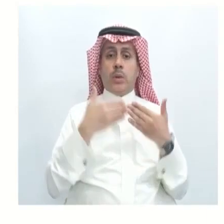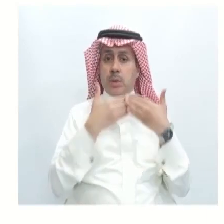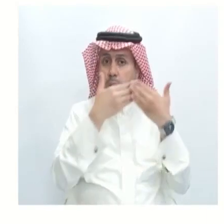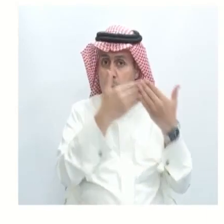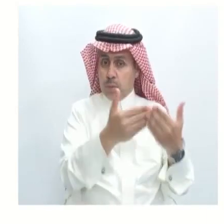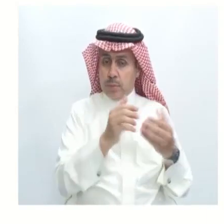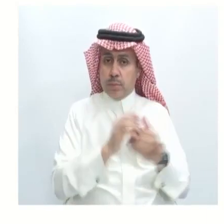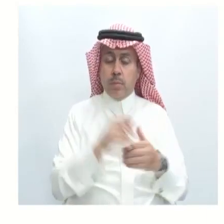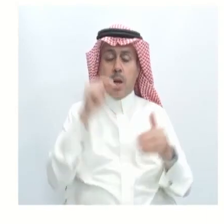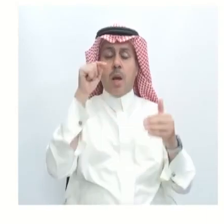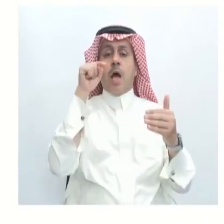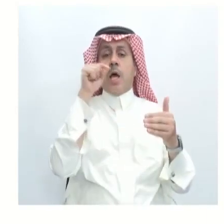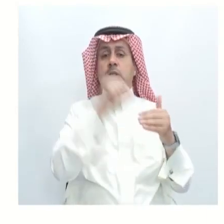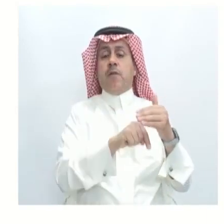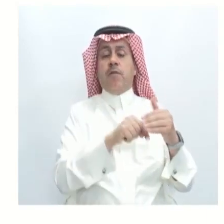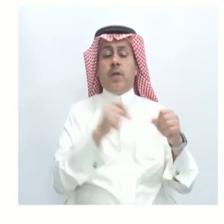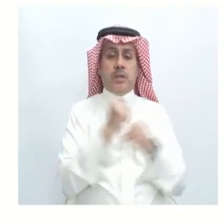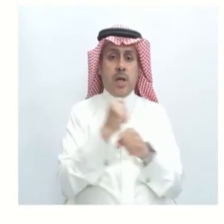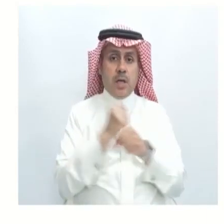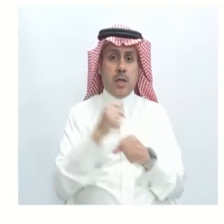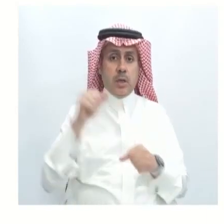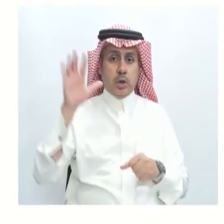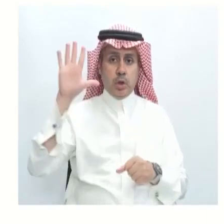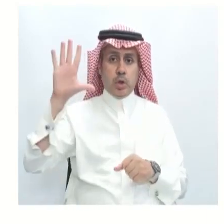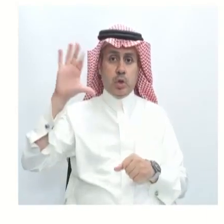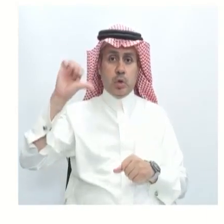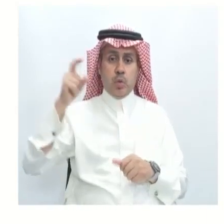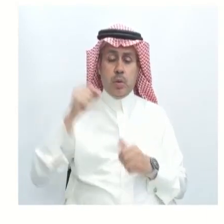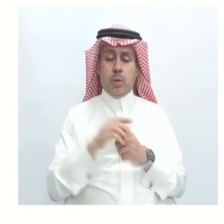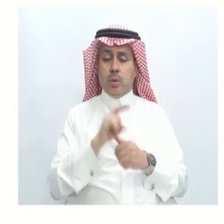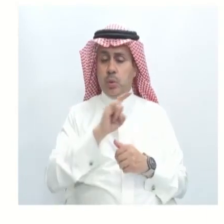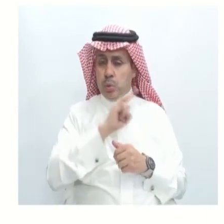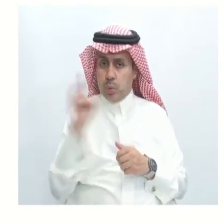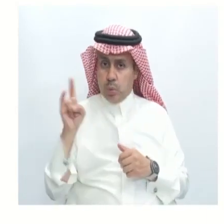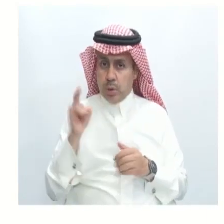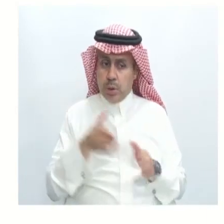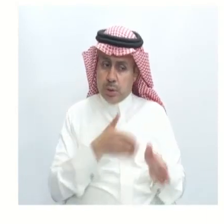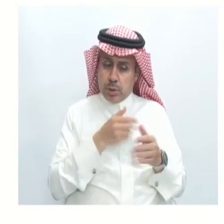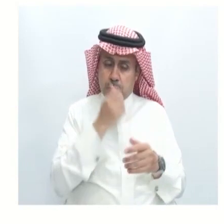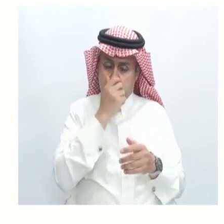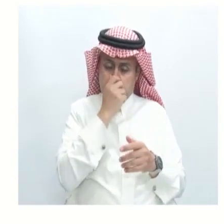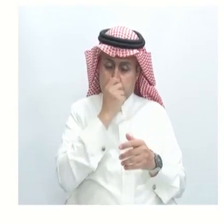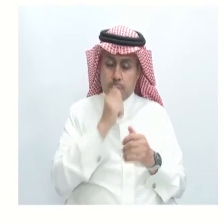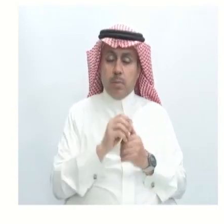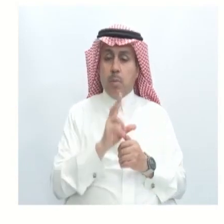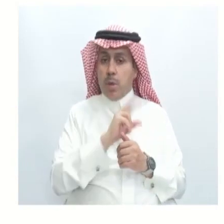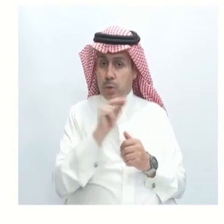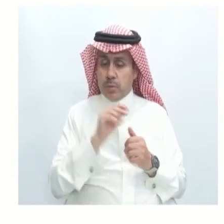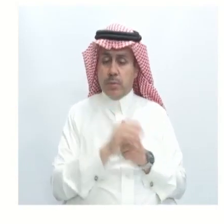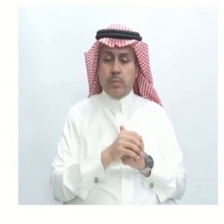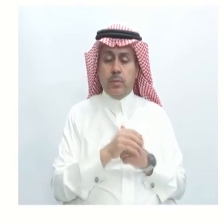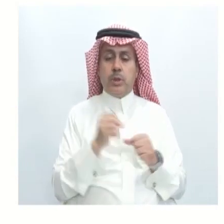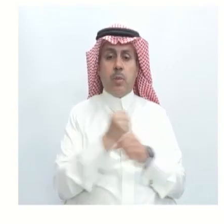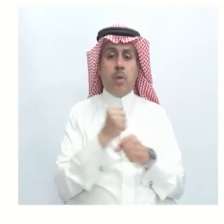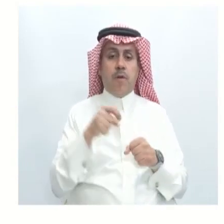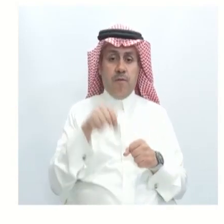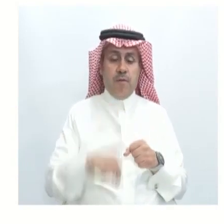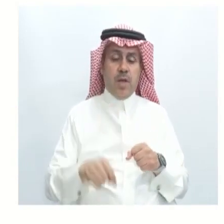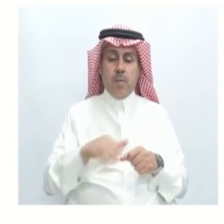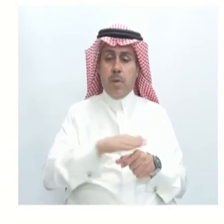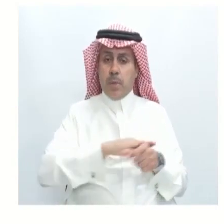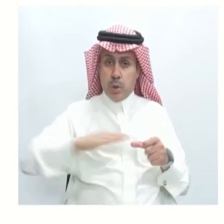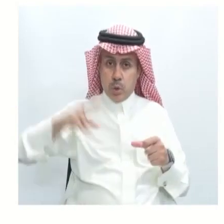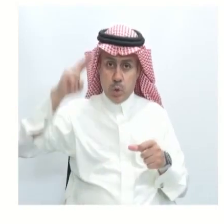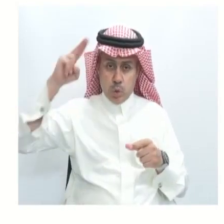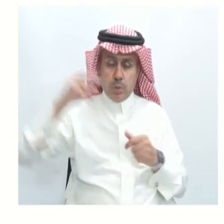اذ الغايه هي تحقيق الشورى دون الالتزام بنموذج معين كما ان المطبق في المملكه العربيه السعوديه هو احد اهم النماذج